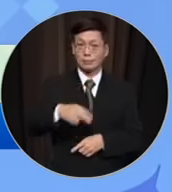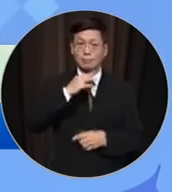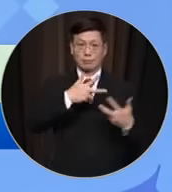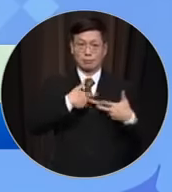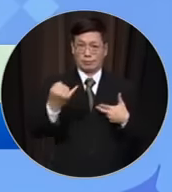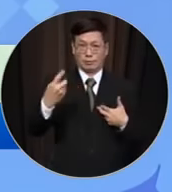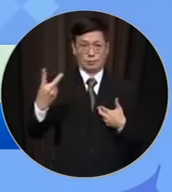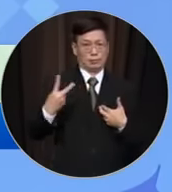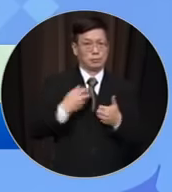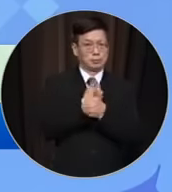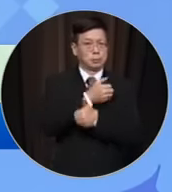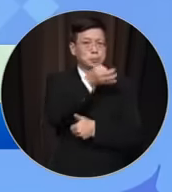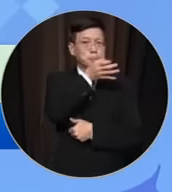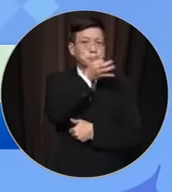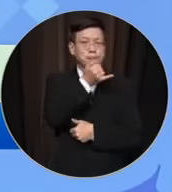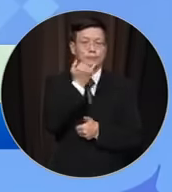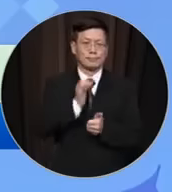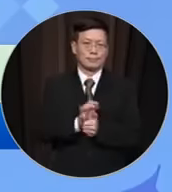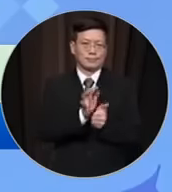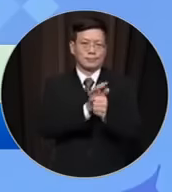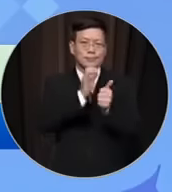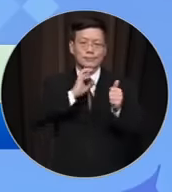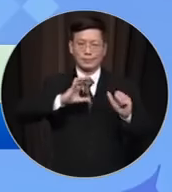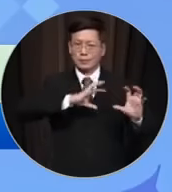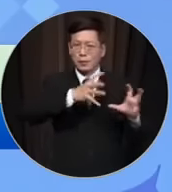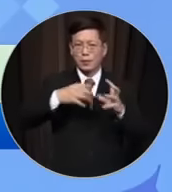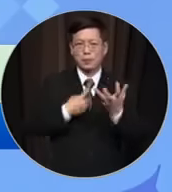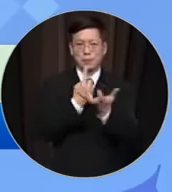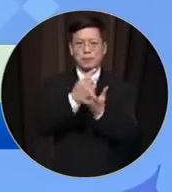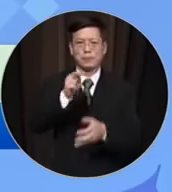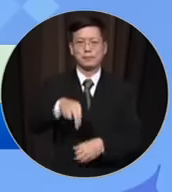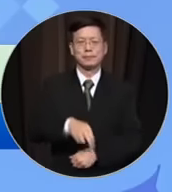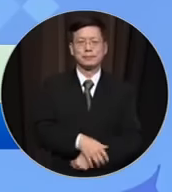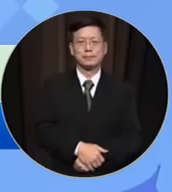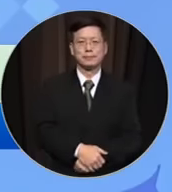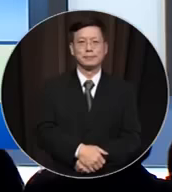丰富的经验来领导台湾推动国际参与。